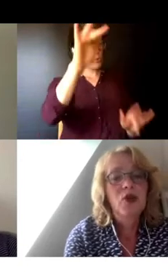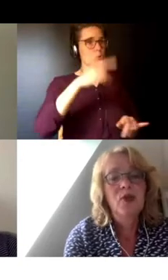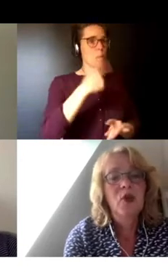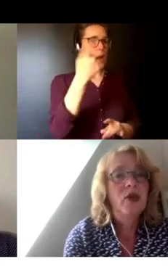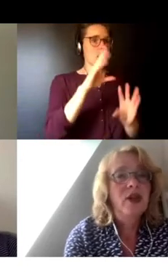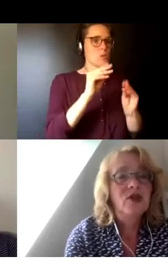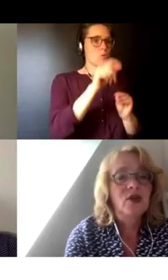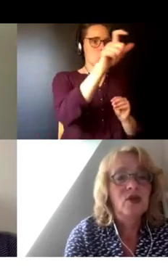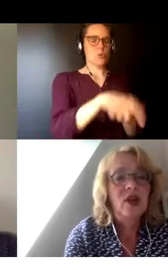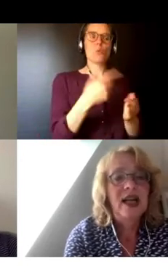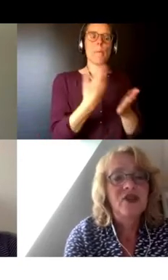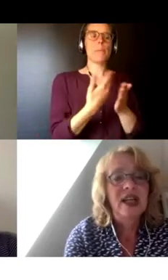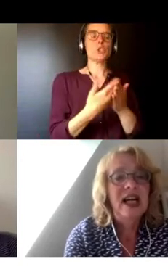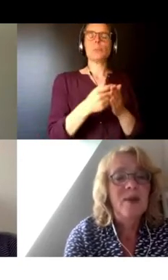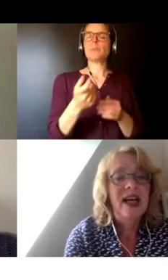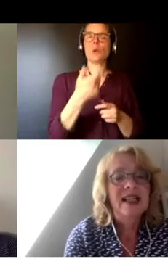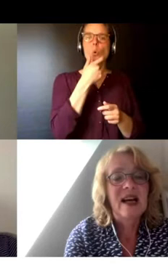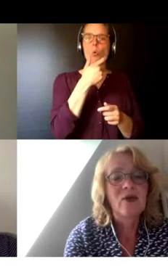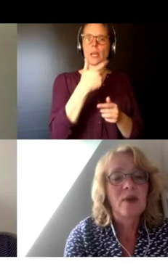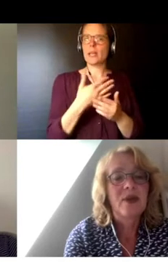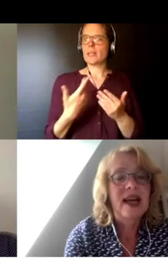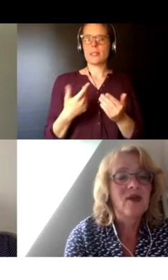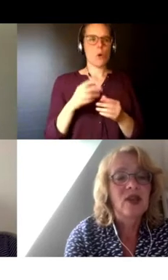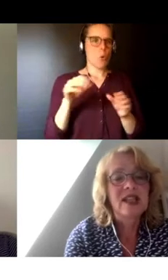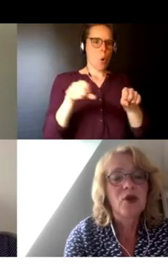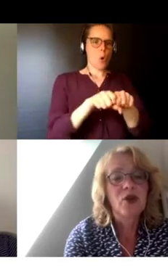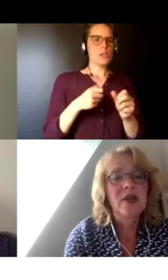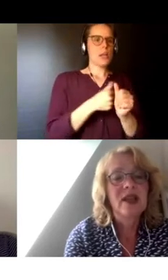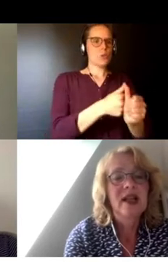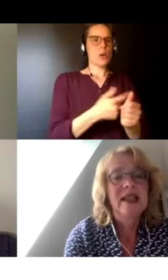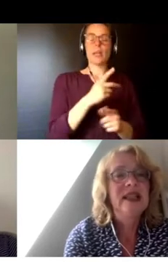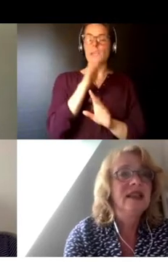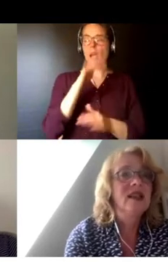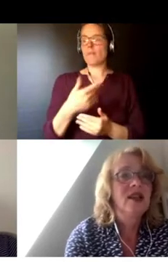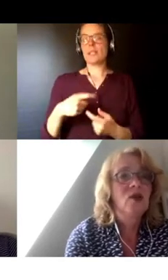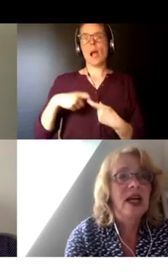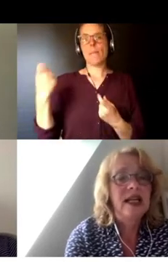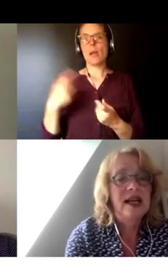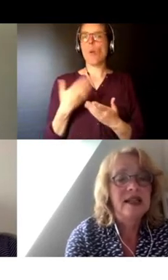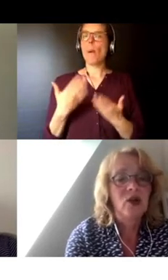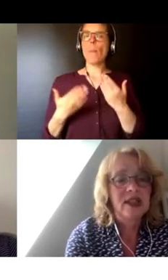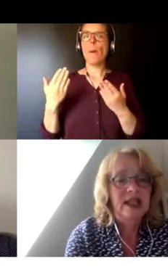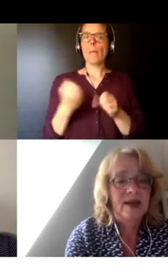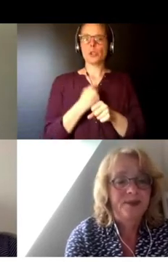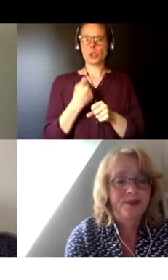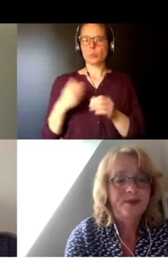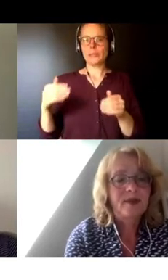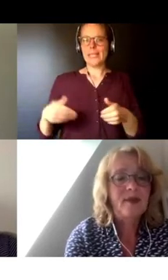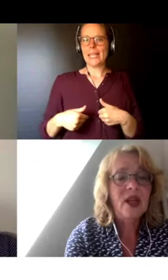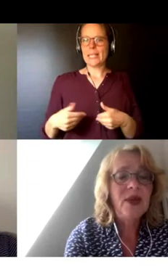zu bestimmten Cookies und Online-Tracking abhängen darf, ob er oder sie bestimmte Dienste oder Inhalte nutzen